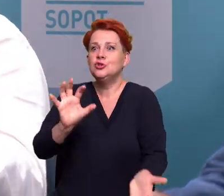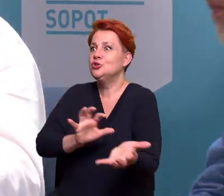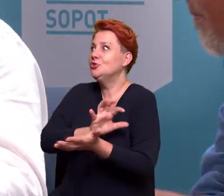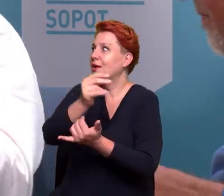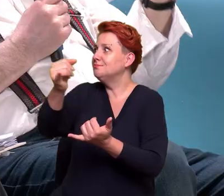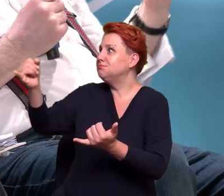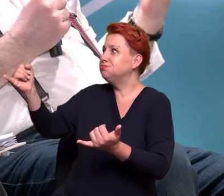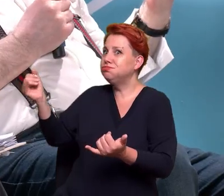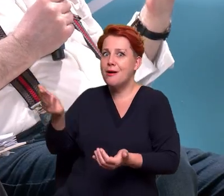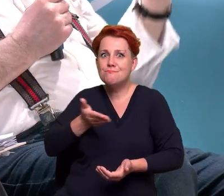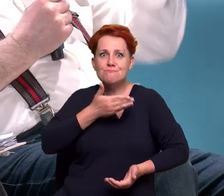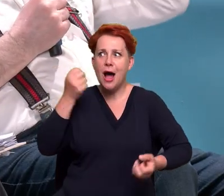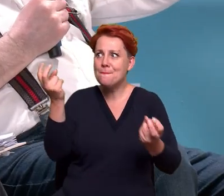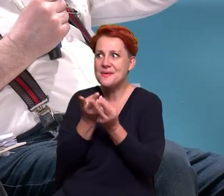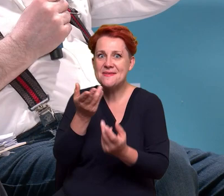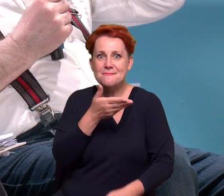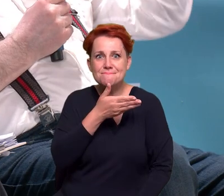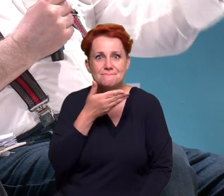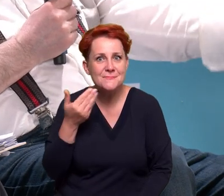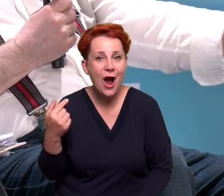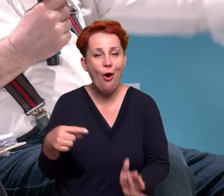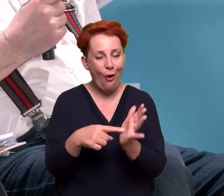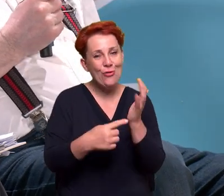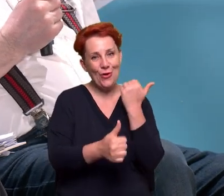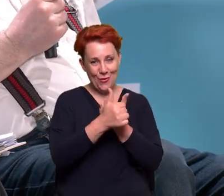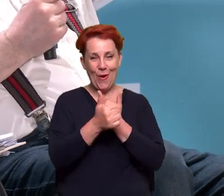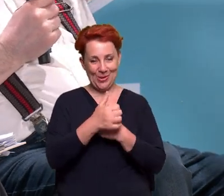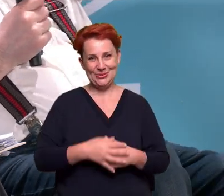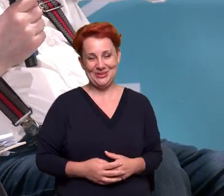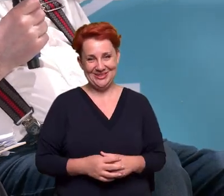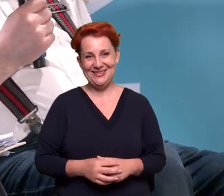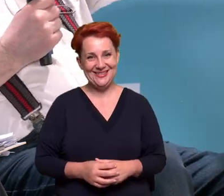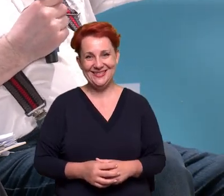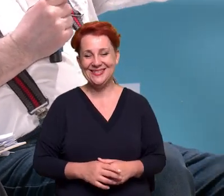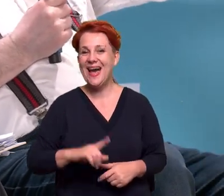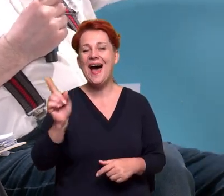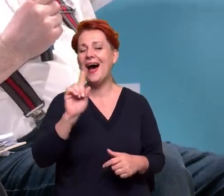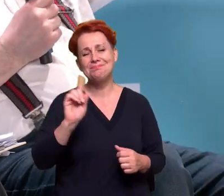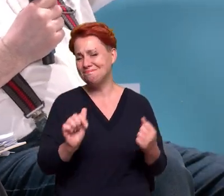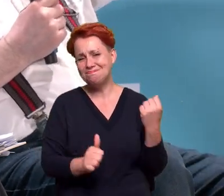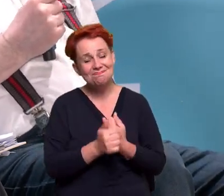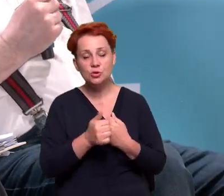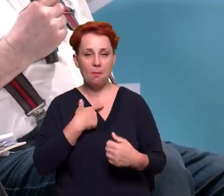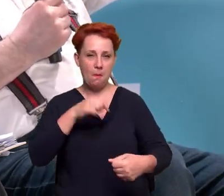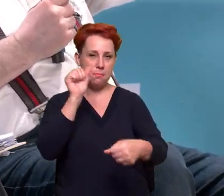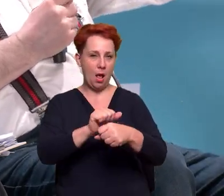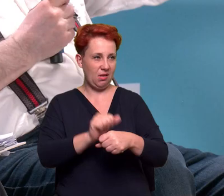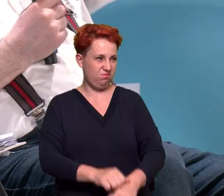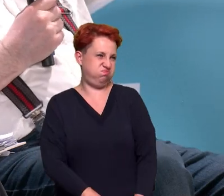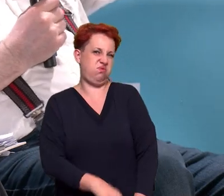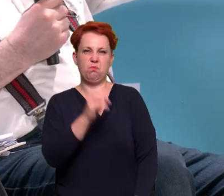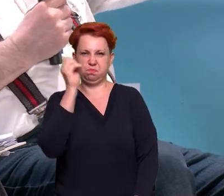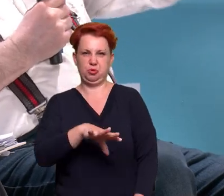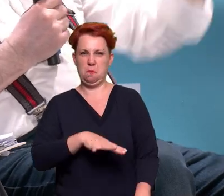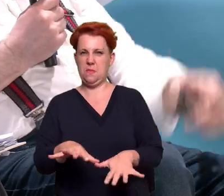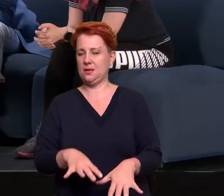więcej. O to chodzi tutaj, a nie o to, wiecie państwo, że ja mam tutaj, wiecie państwo, pretensje do tego, że to